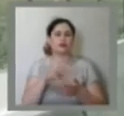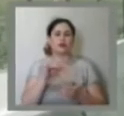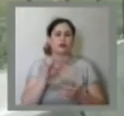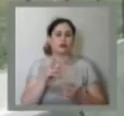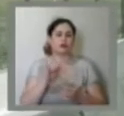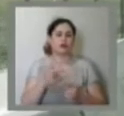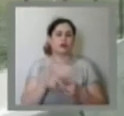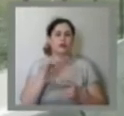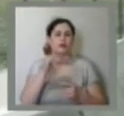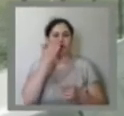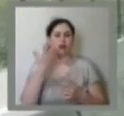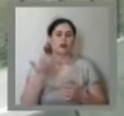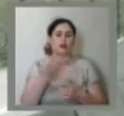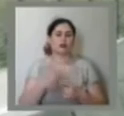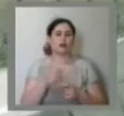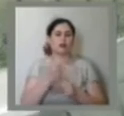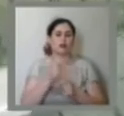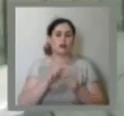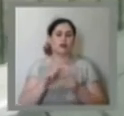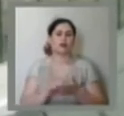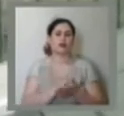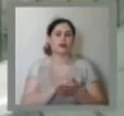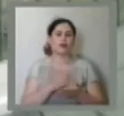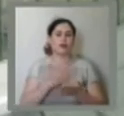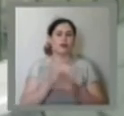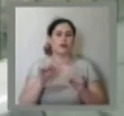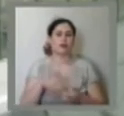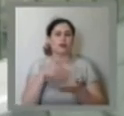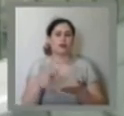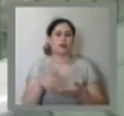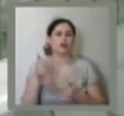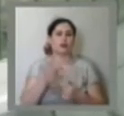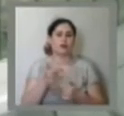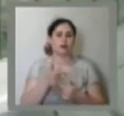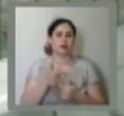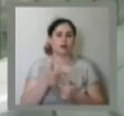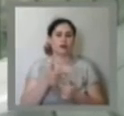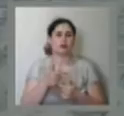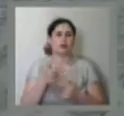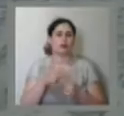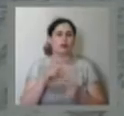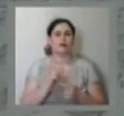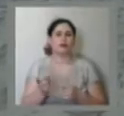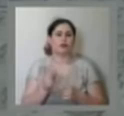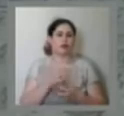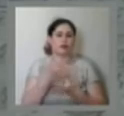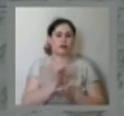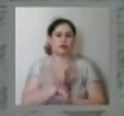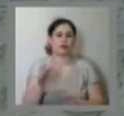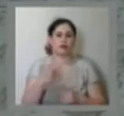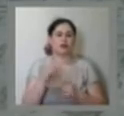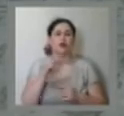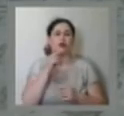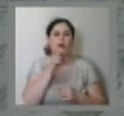прикордонник, який здійснює перевірку документів, має право відмовити громадянину у перетині адмінмежі. Для економії часу